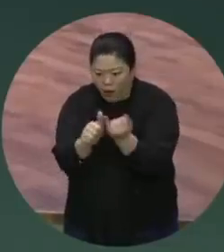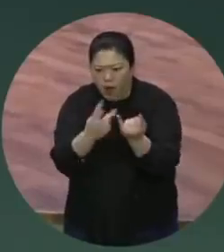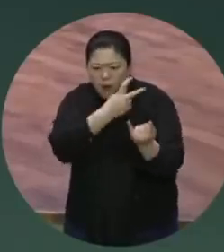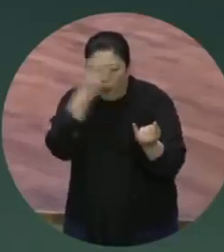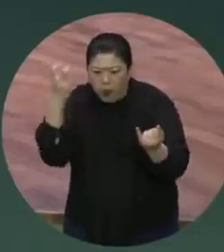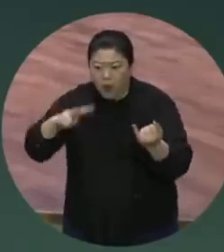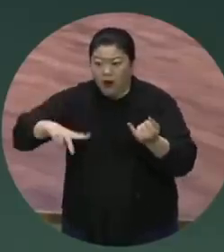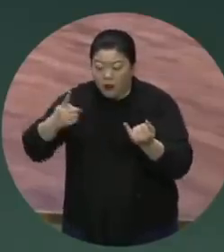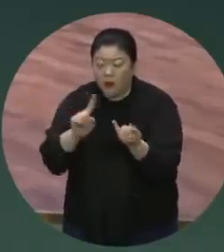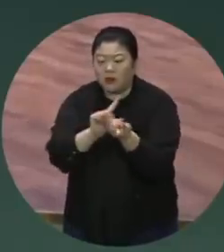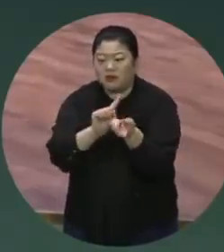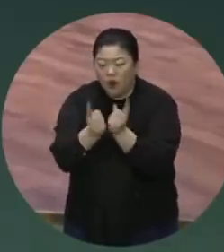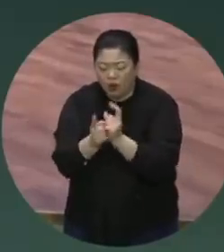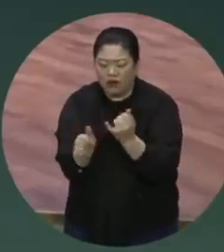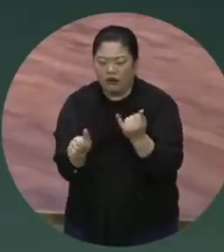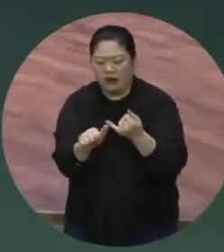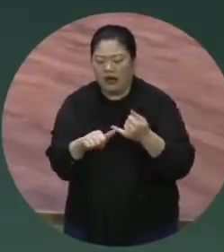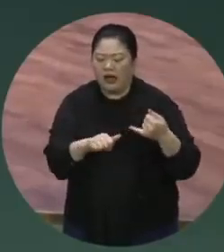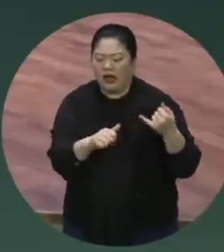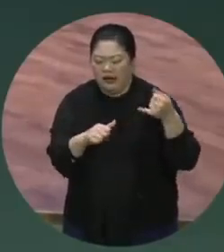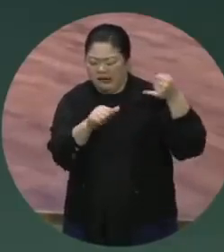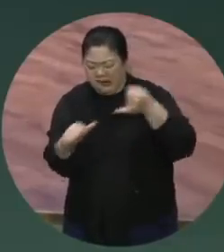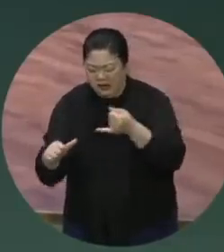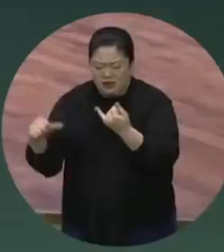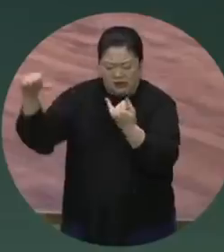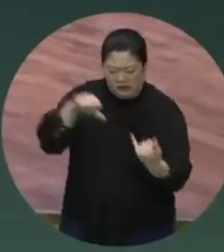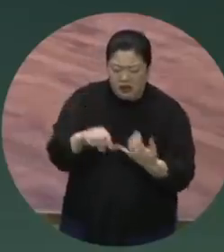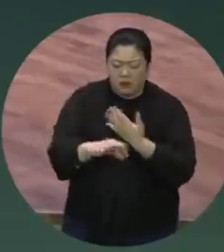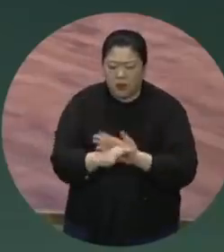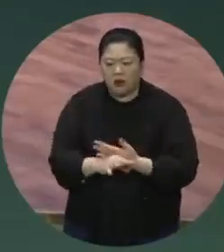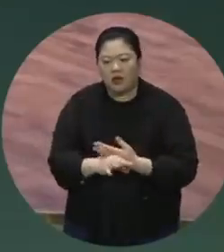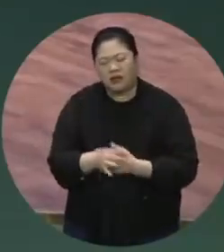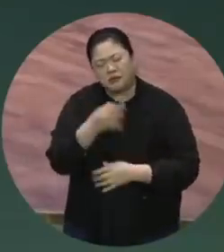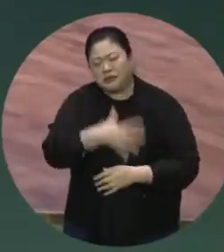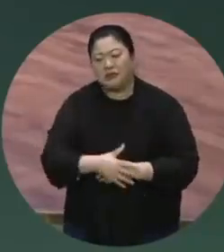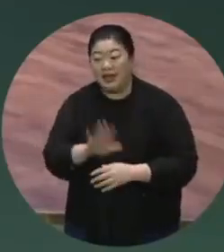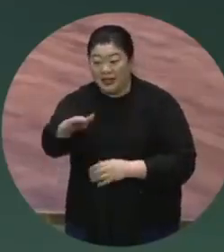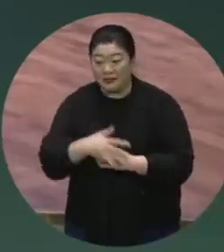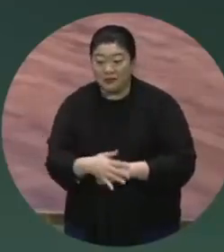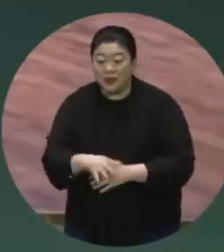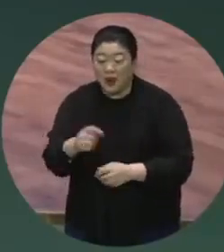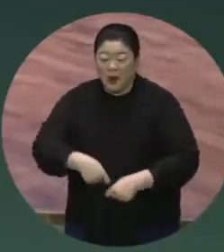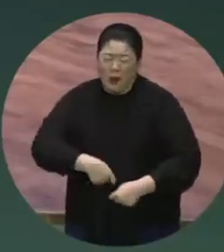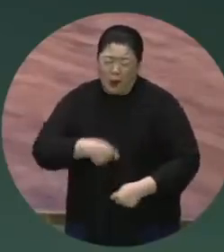자고로 건방지고 센 여자 좋아하는 남자가 지구촌에 아무도